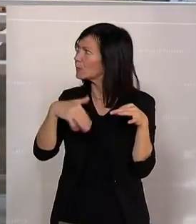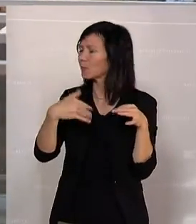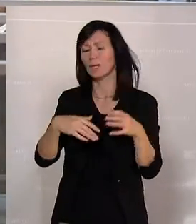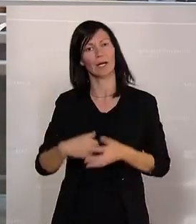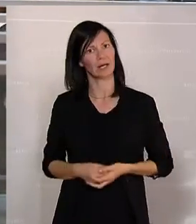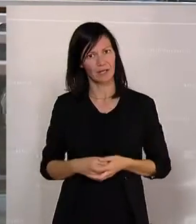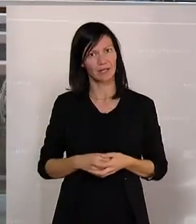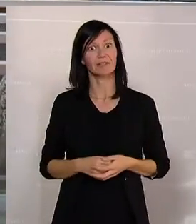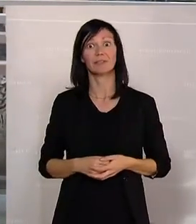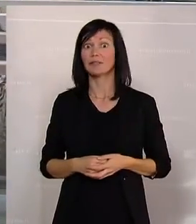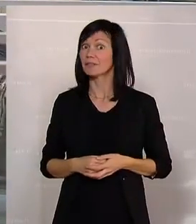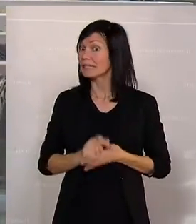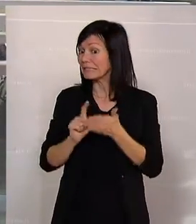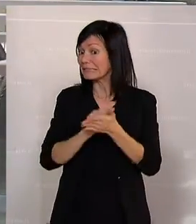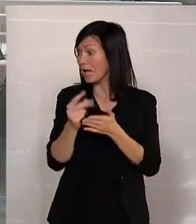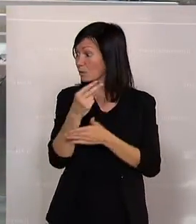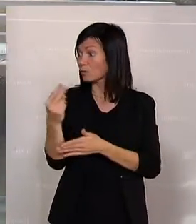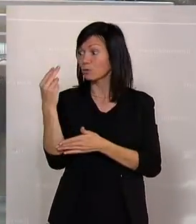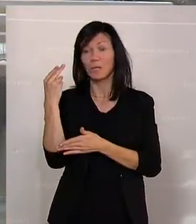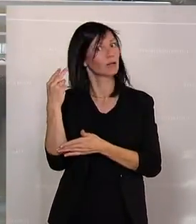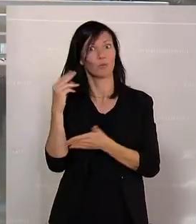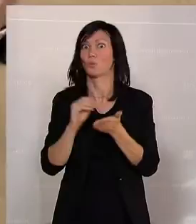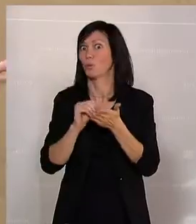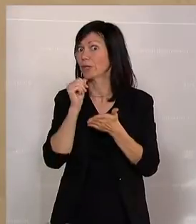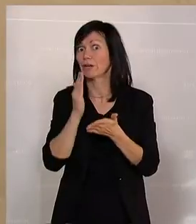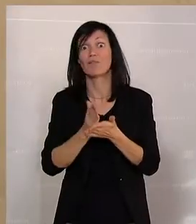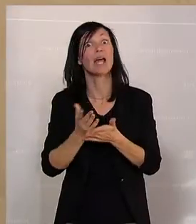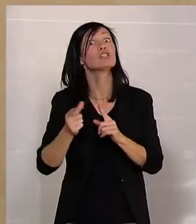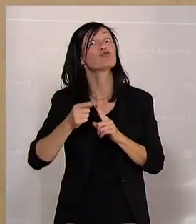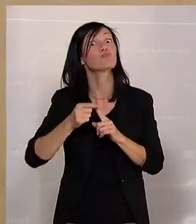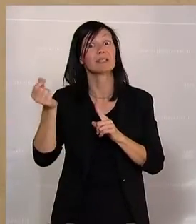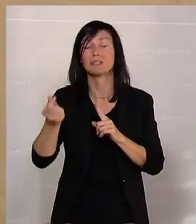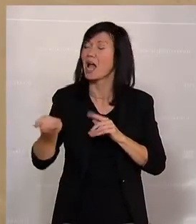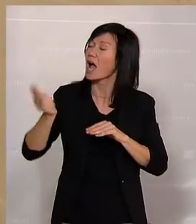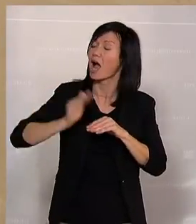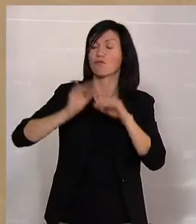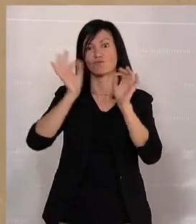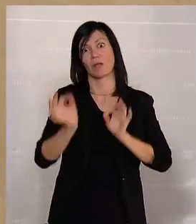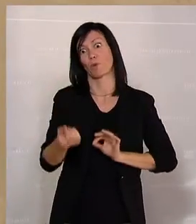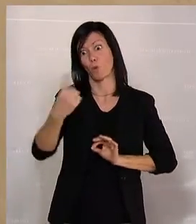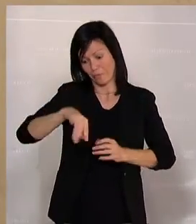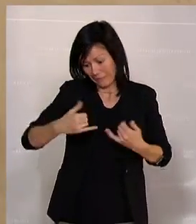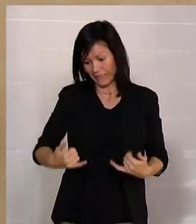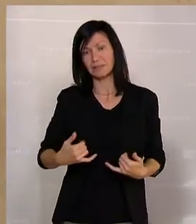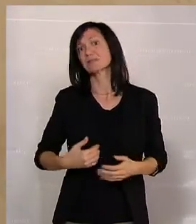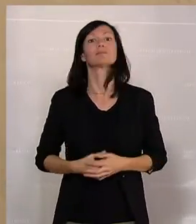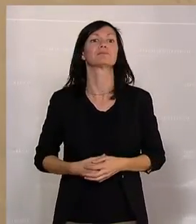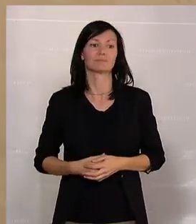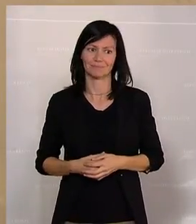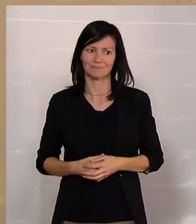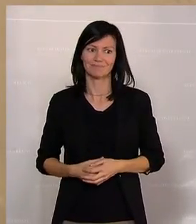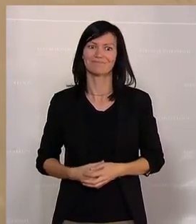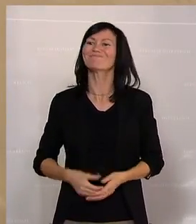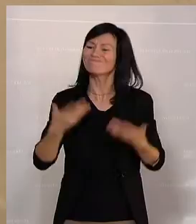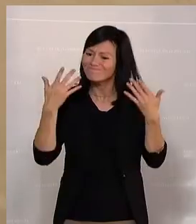wir sind in dieser Zeit noch nicht fertig, denn der Höhepunkt kommt erst jetzt. Der Höhepunkt passiert, und das ist